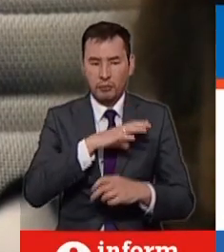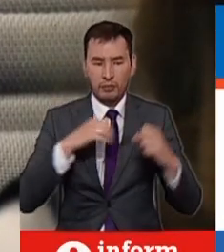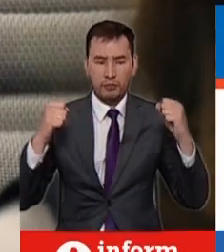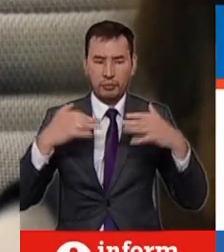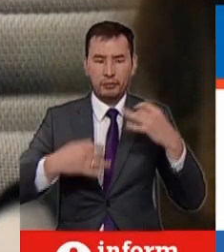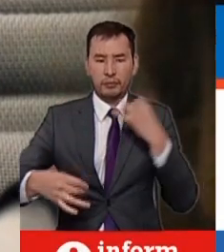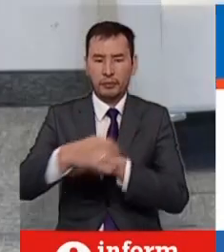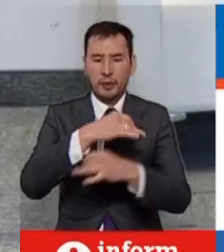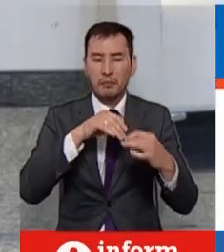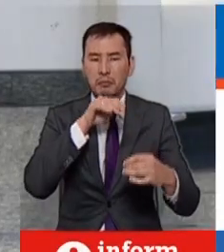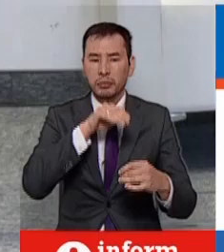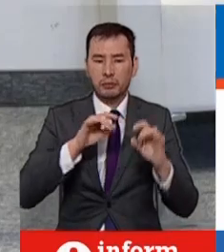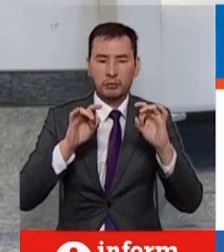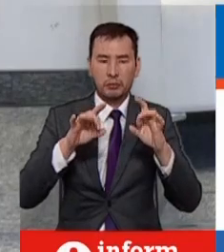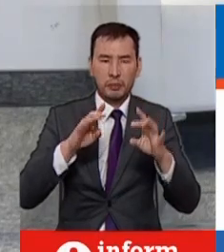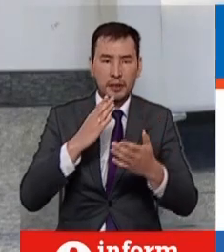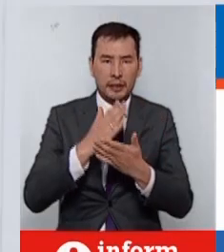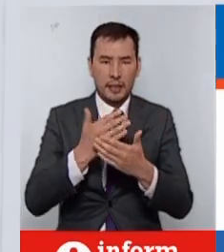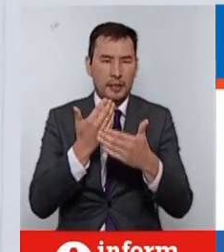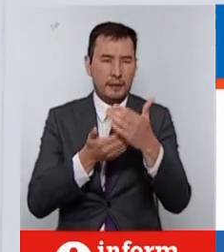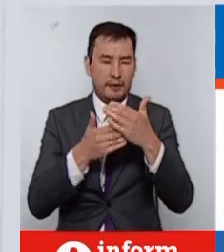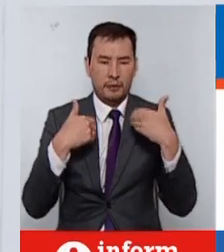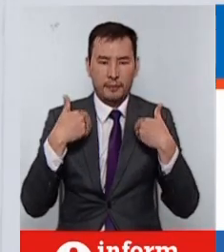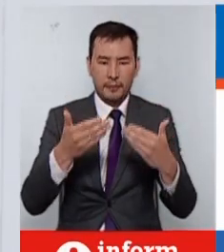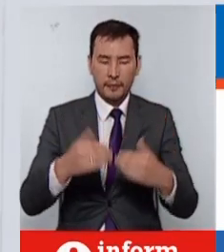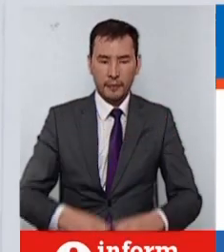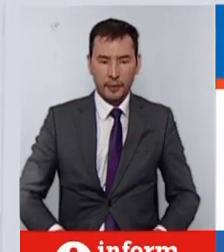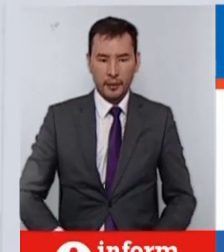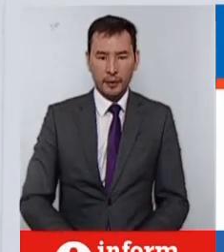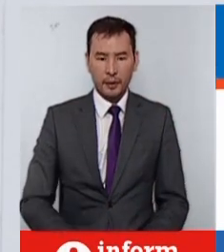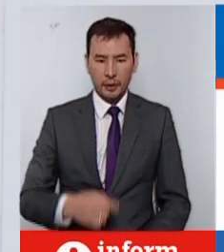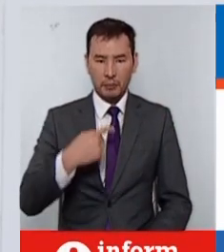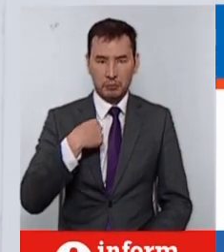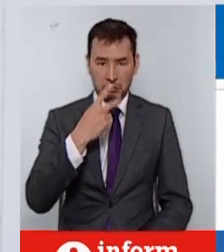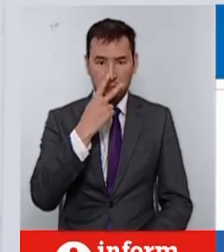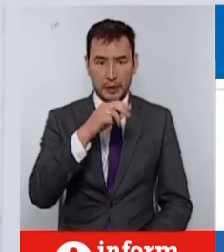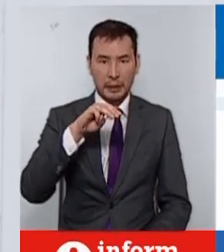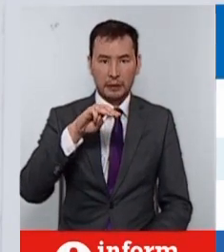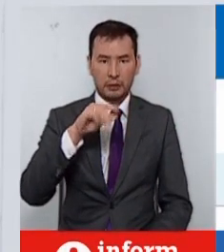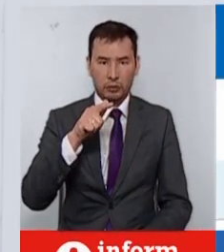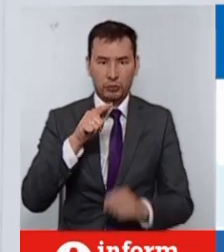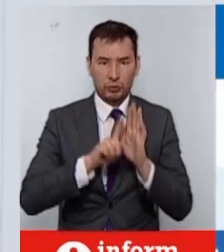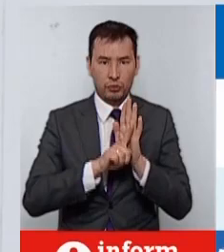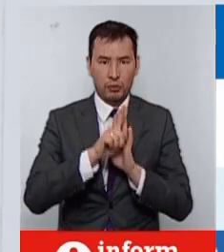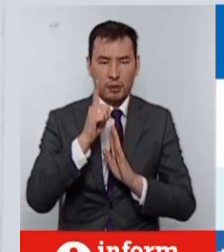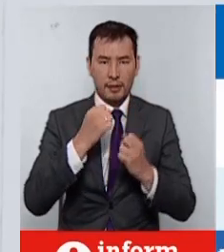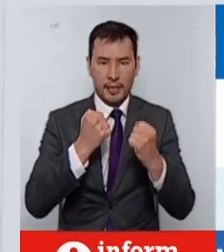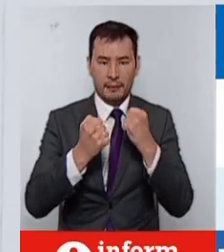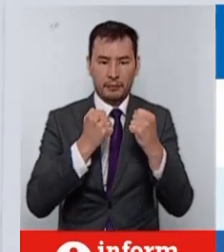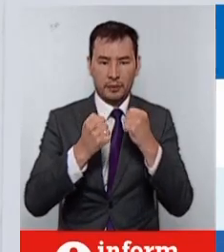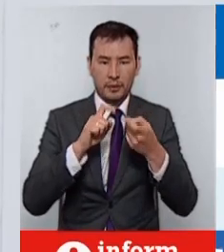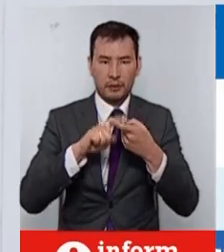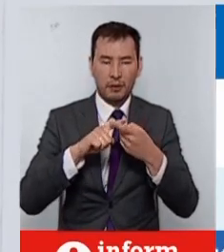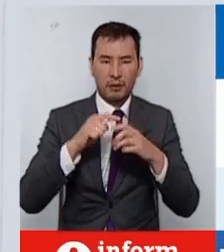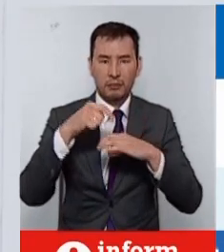многих странах. Эксперты озвучили некоторые рекомендации. Мы видим, что тенге укрепляется. Этот курс существенно положительно сказывается на каналах